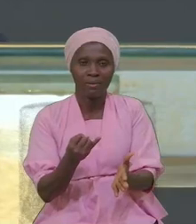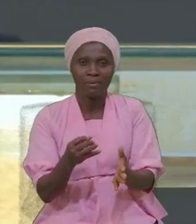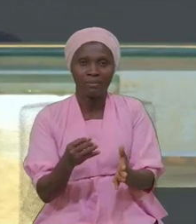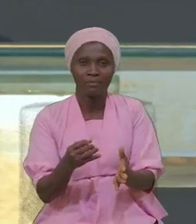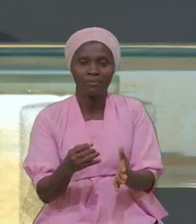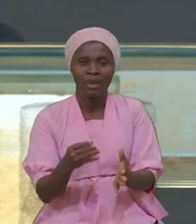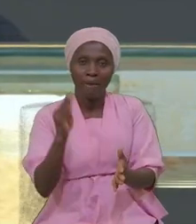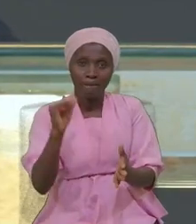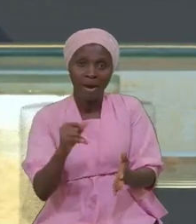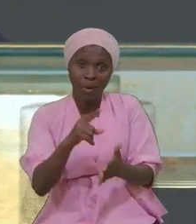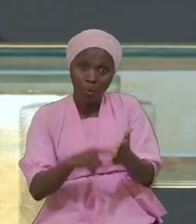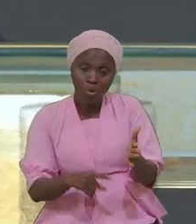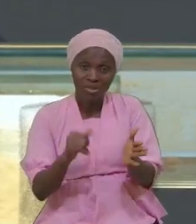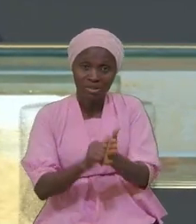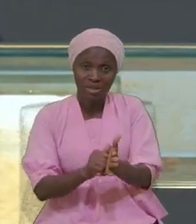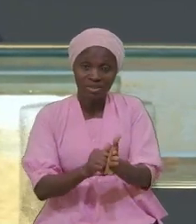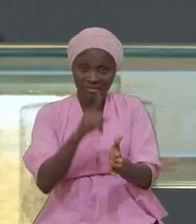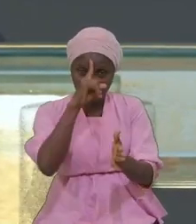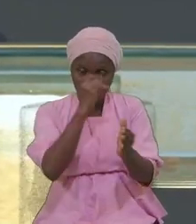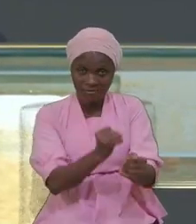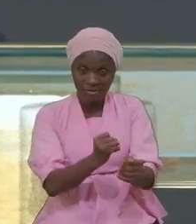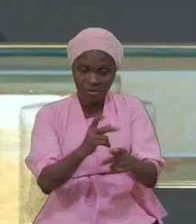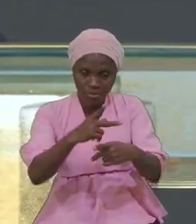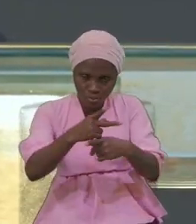par ce que la foi produit.